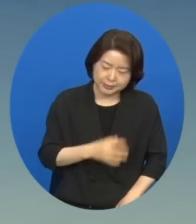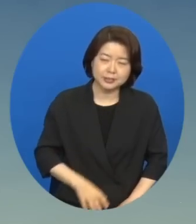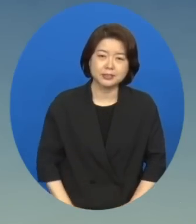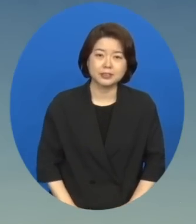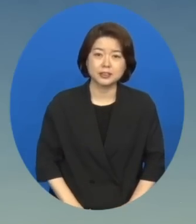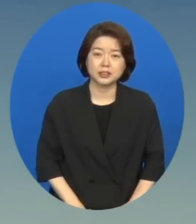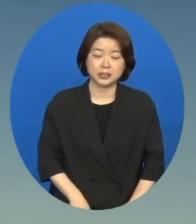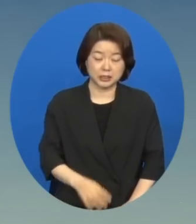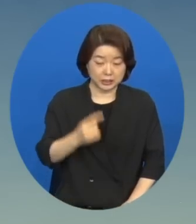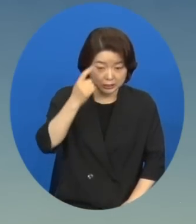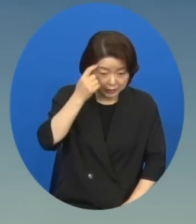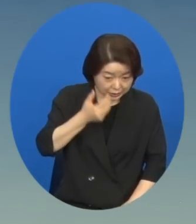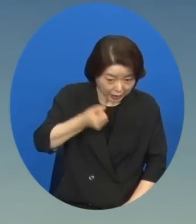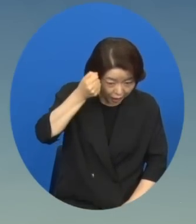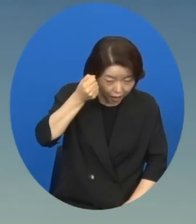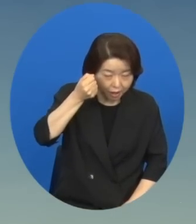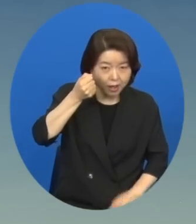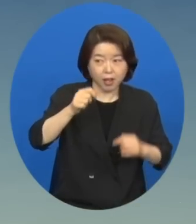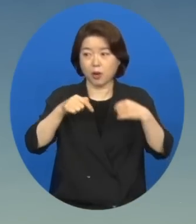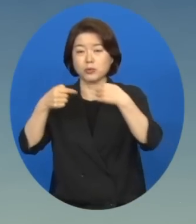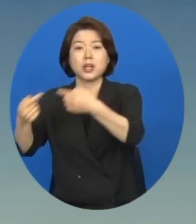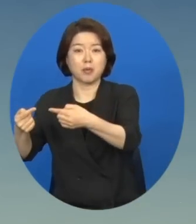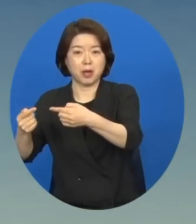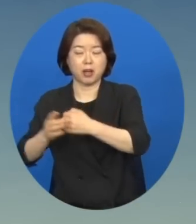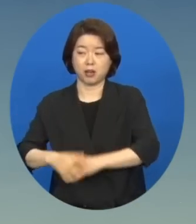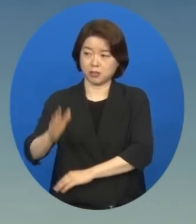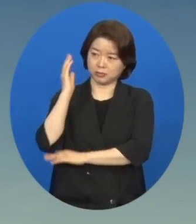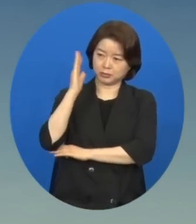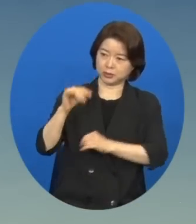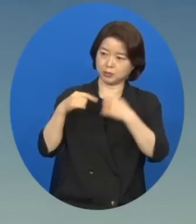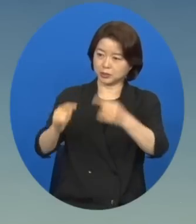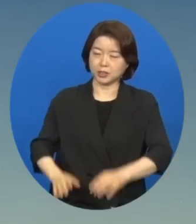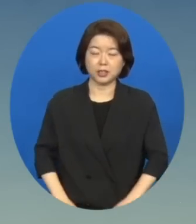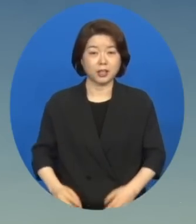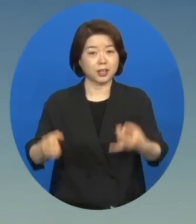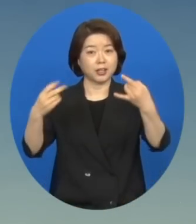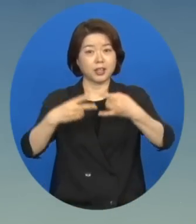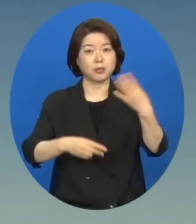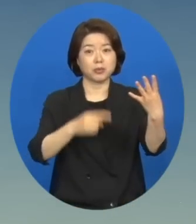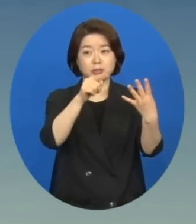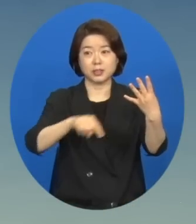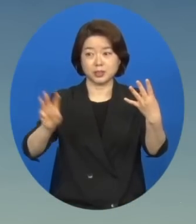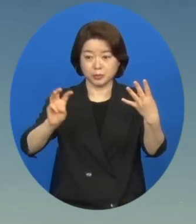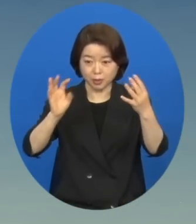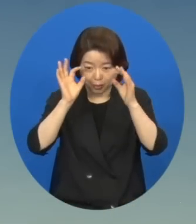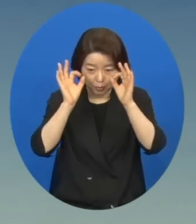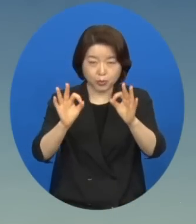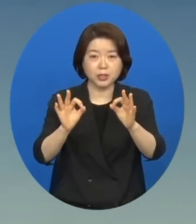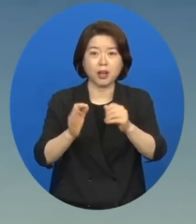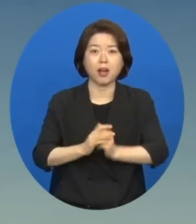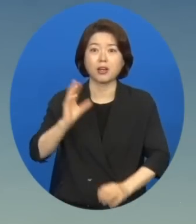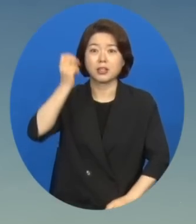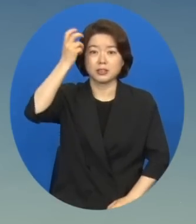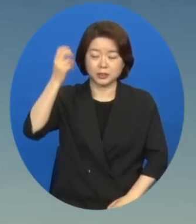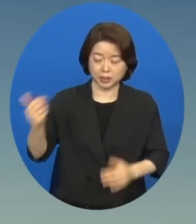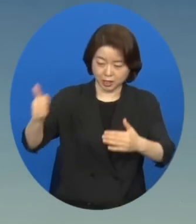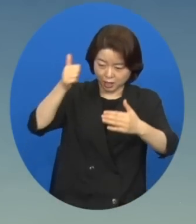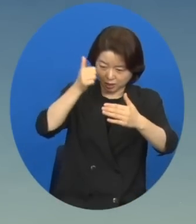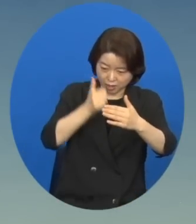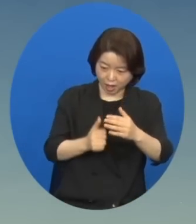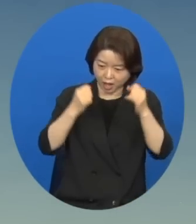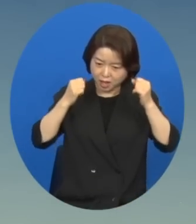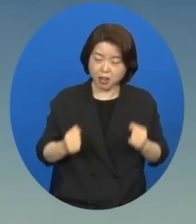이렇게 결론이 났는데 그날 세미나에 갔는데 에베소서 4장 30절 말씀에 성령께서 내 안에